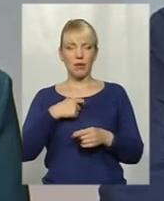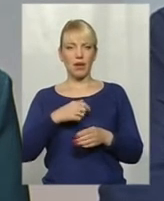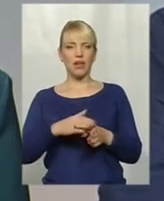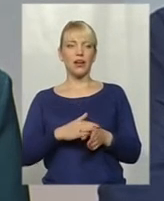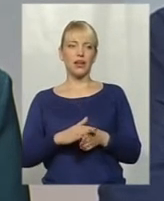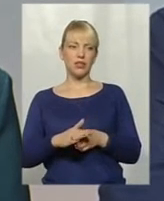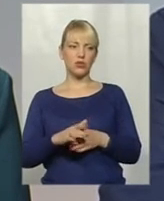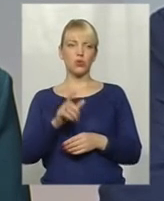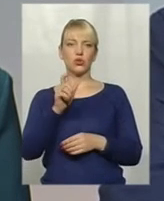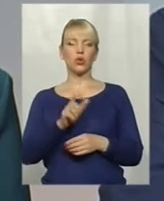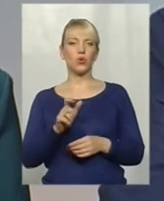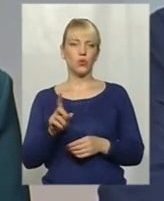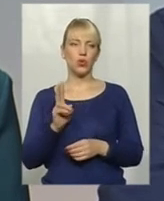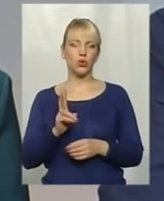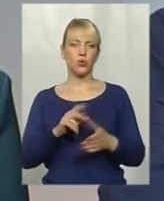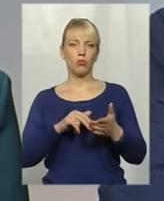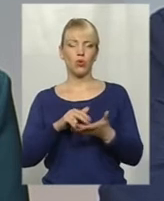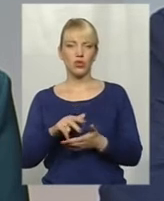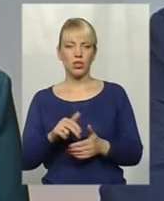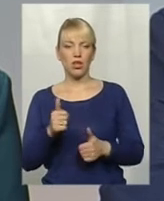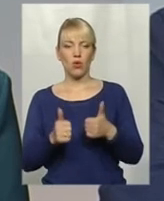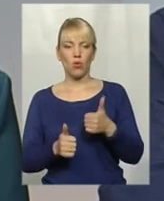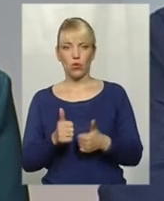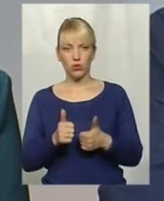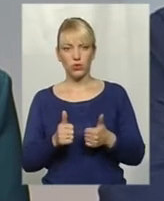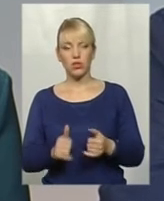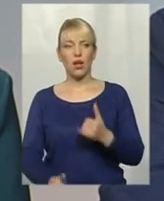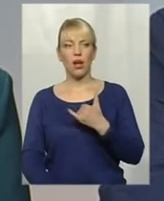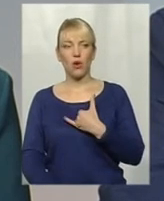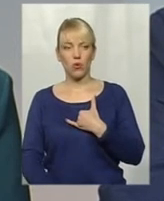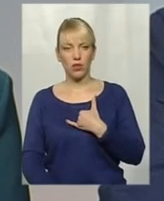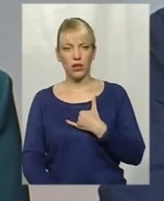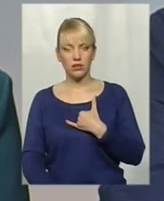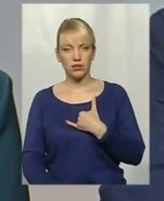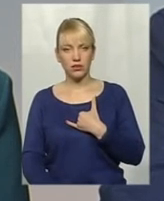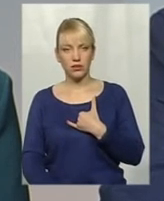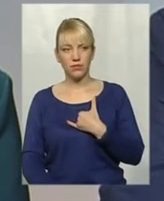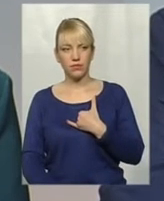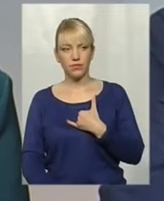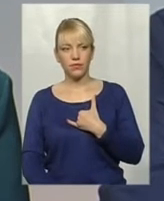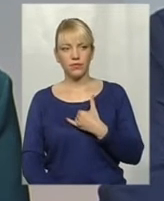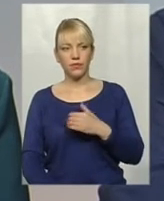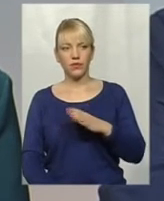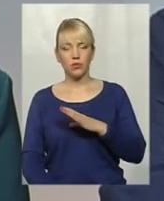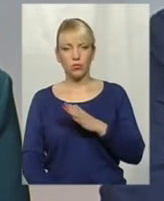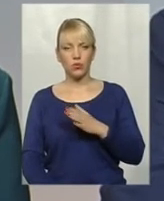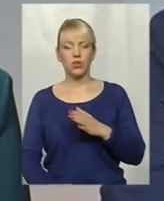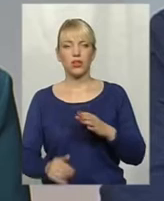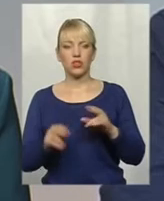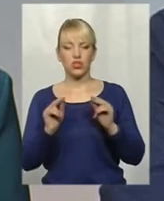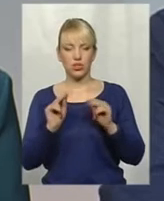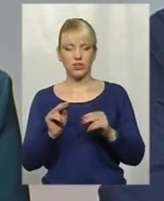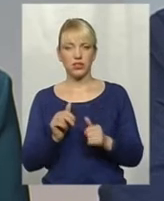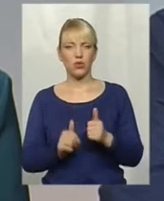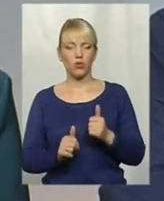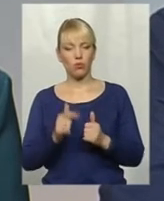ті люди, які пройшли конкурси, а в нас весь липень місяць цього року відбулися прозорі, чесні конкурси,